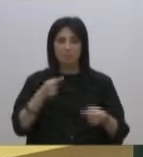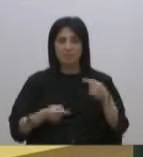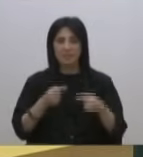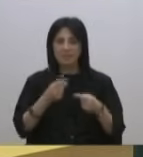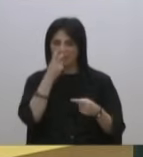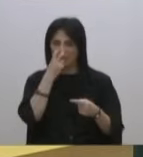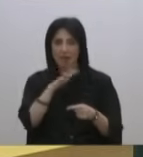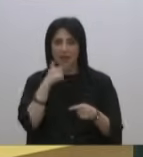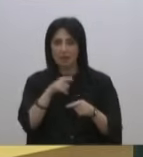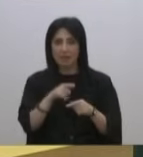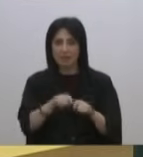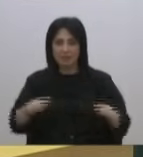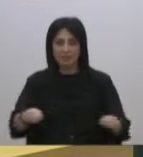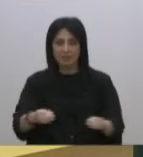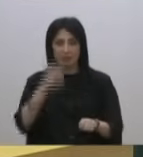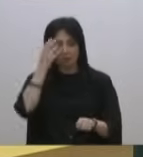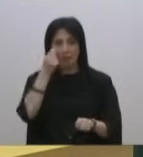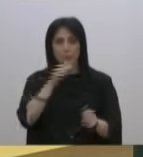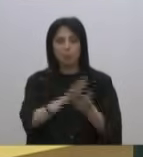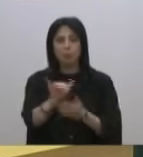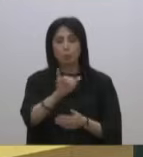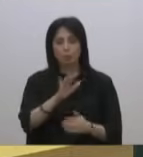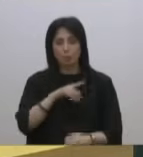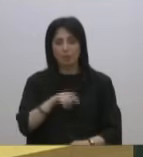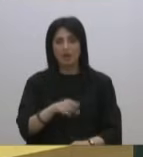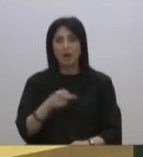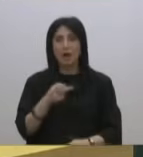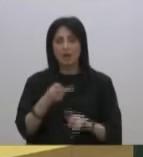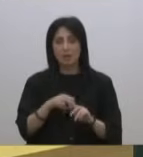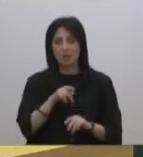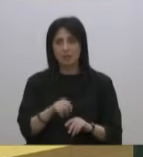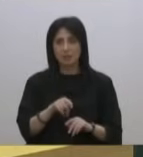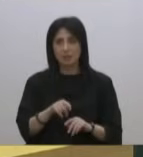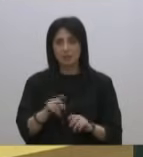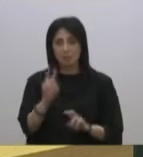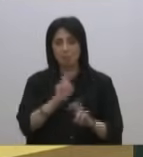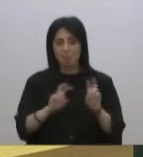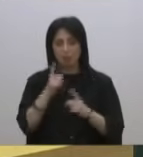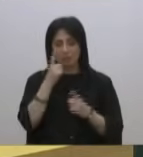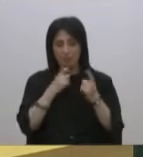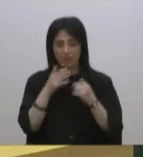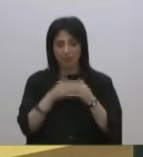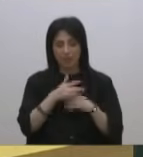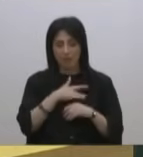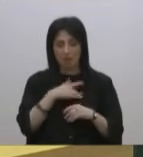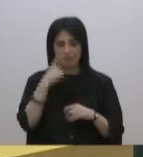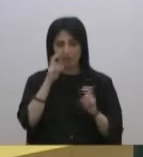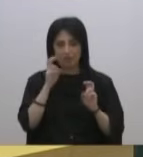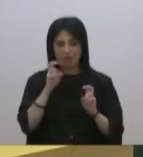რომ არ გინდათ, რომ გამოჩდეს შავი ფული, რაში დაიხარჯა. ის მოძიებული ინფორმაცია დაახლოებით